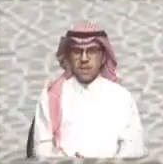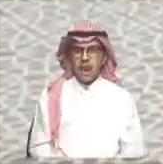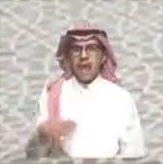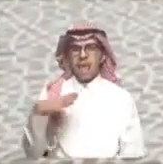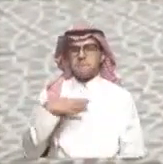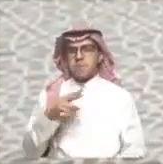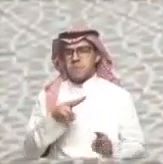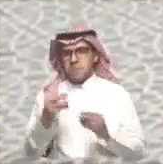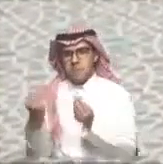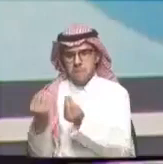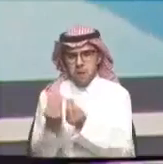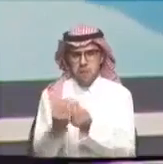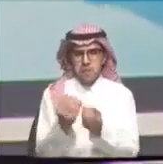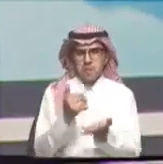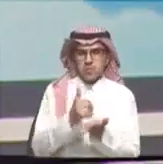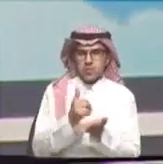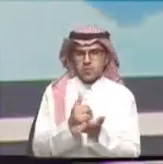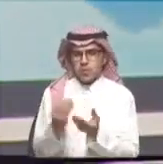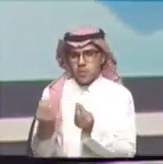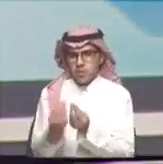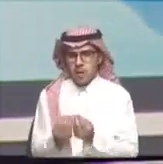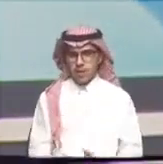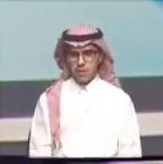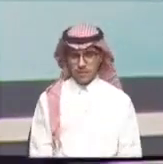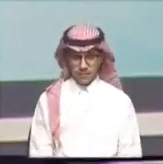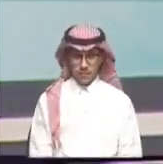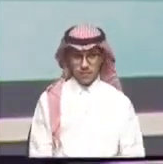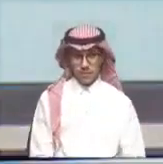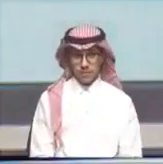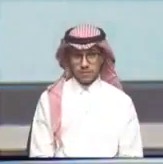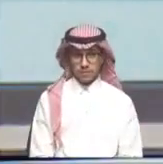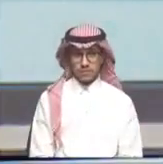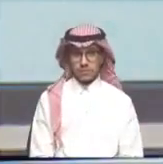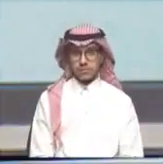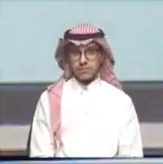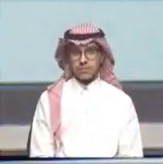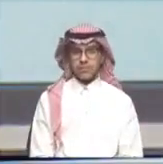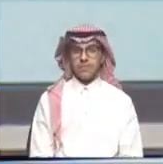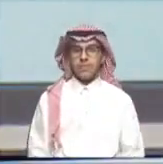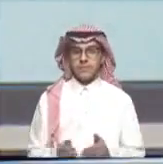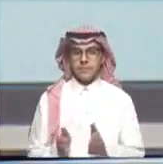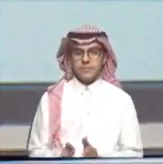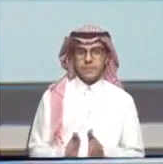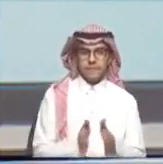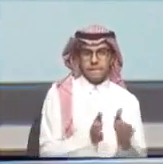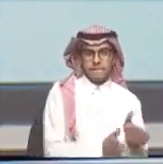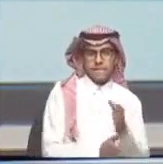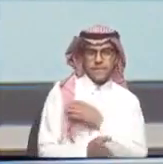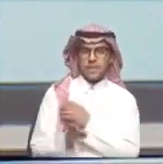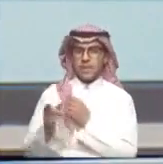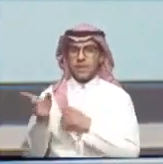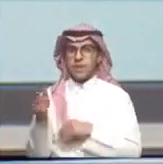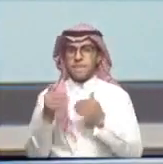الأمراء والمعالي الوزراء وكبار المسؤولين وأعضاء السلك الدبلوماسي. من جهة أخرى، التقى